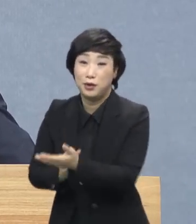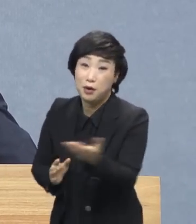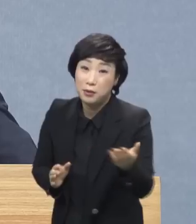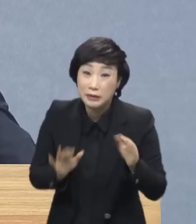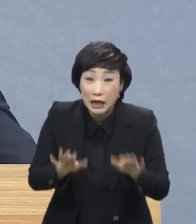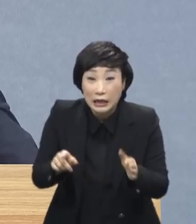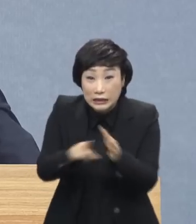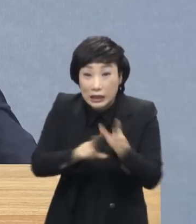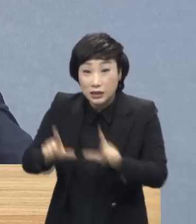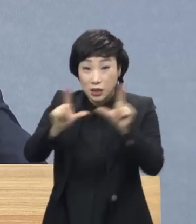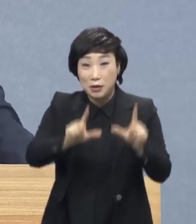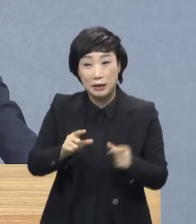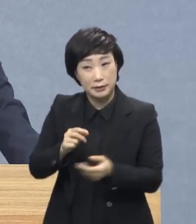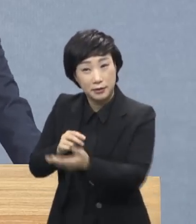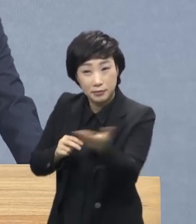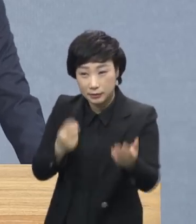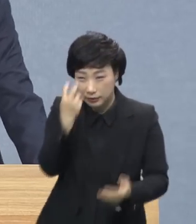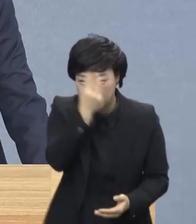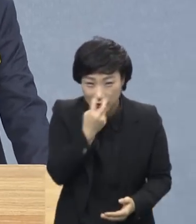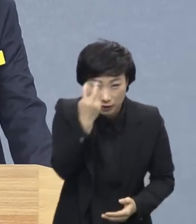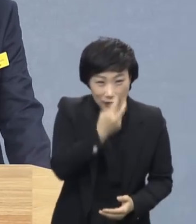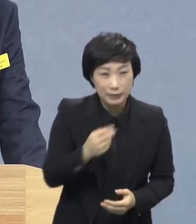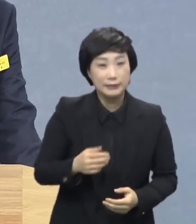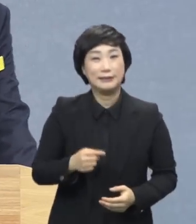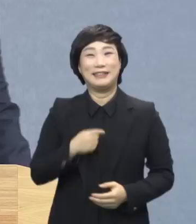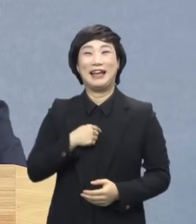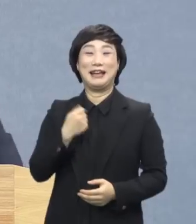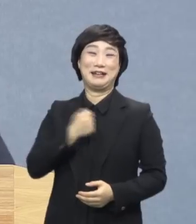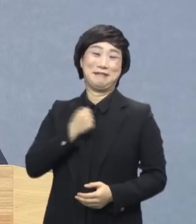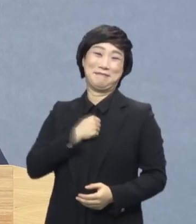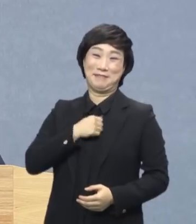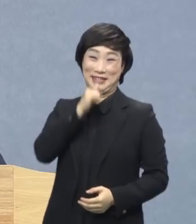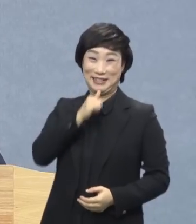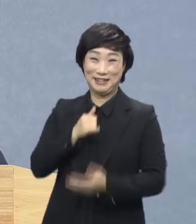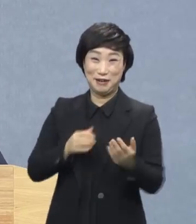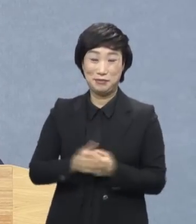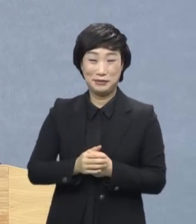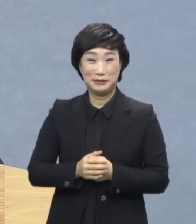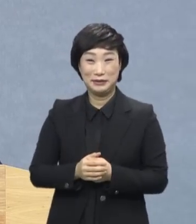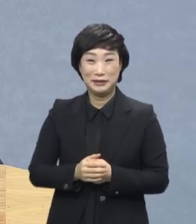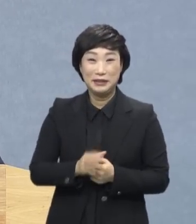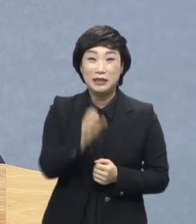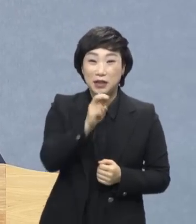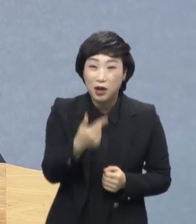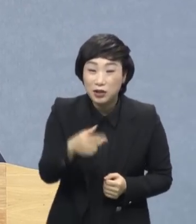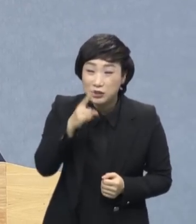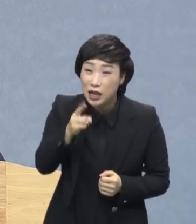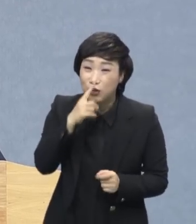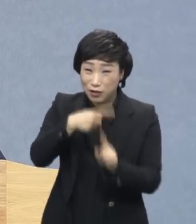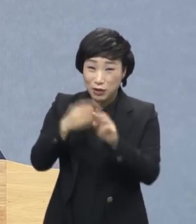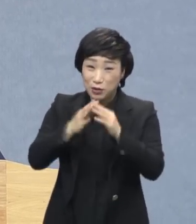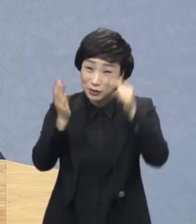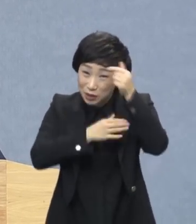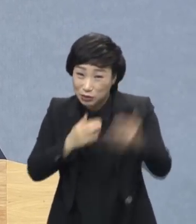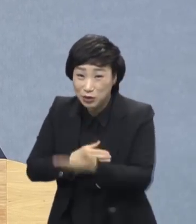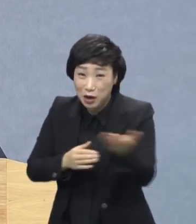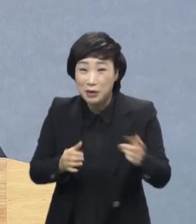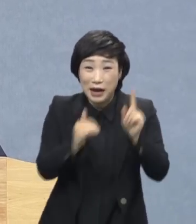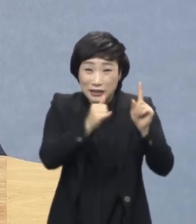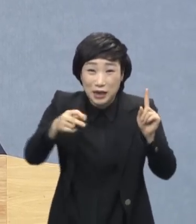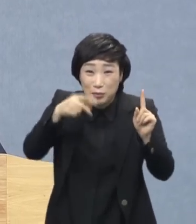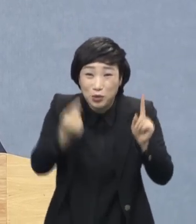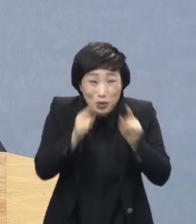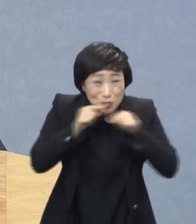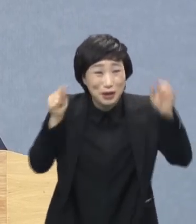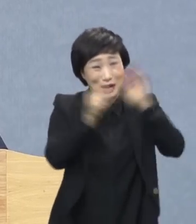여러분들이 신앙생활하는 걸 보면 내가 제일 가슴 아픈 것이 뭐냐? 나는 우리 연세중앙교인들이 한 사람도